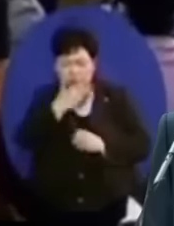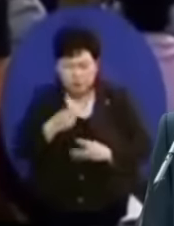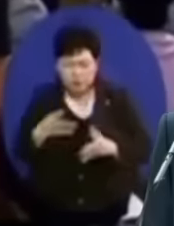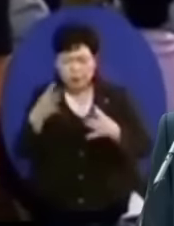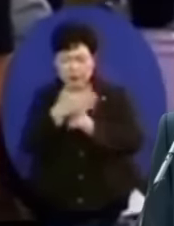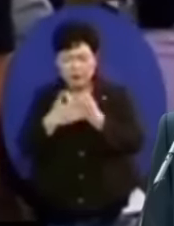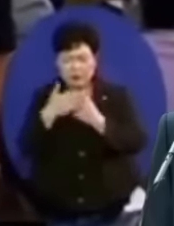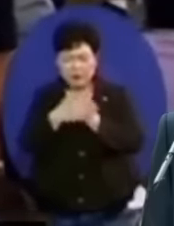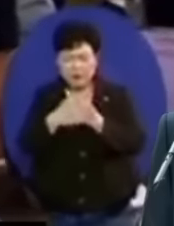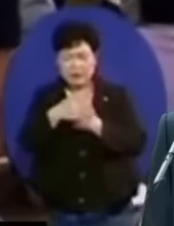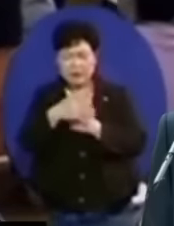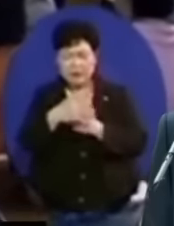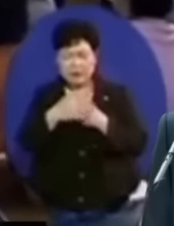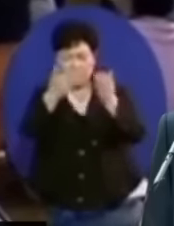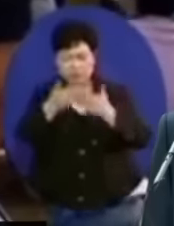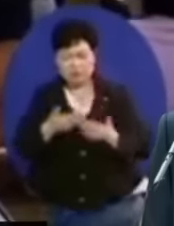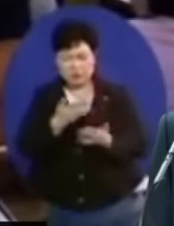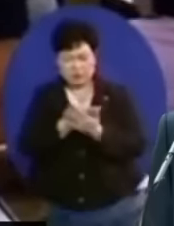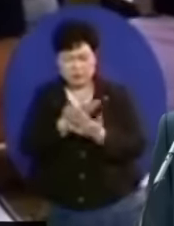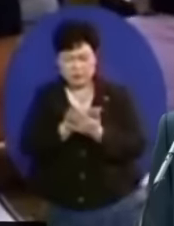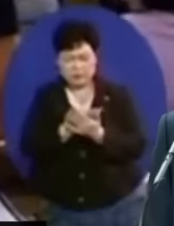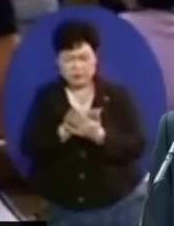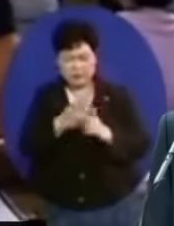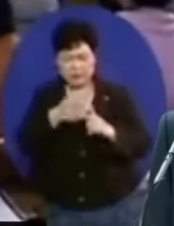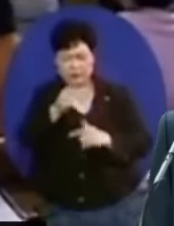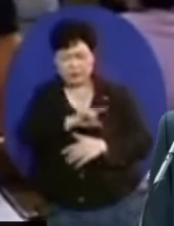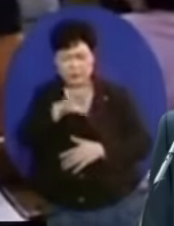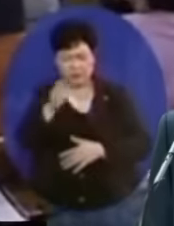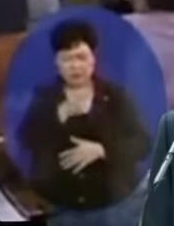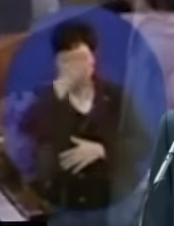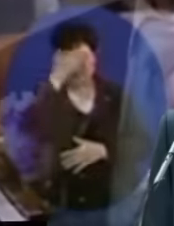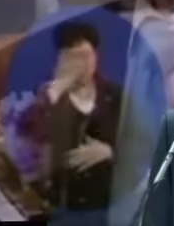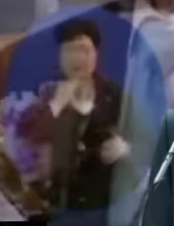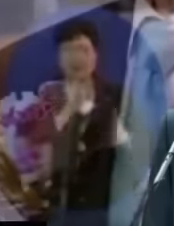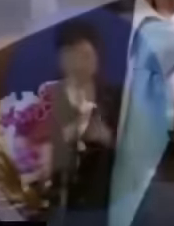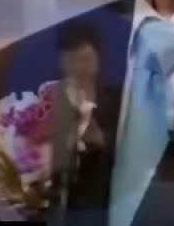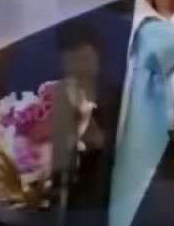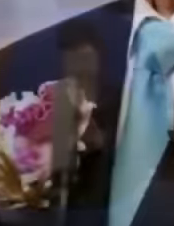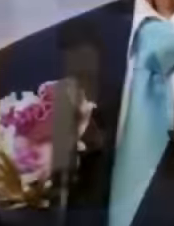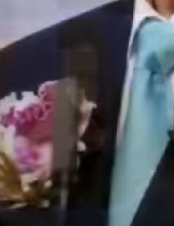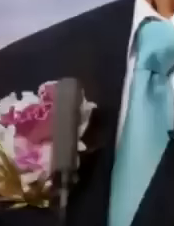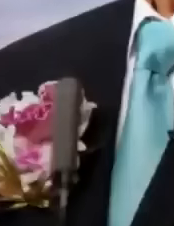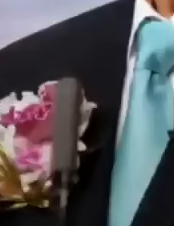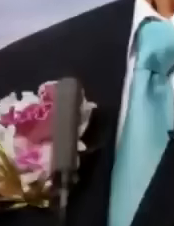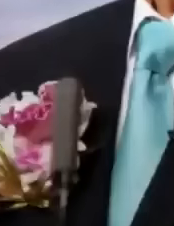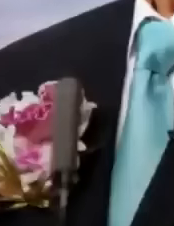줄 수 있게 해주시옵소서. 예수님 이름으로 기도드립니다. 아멘. 아멘.